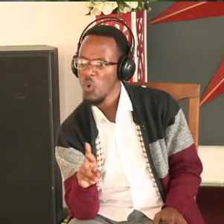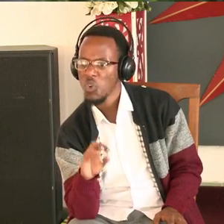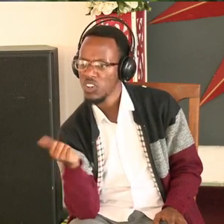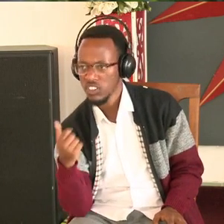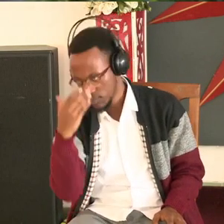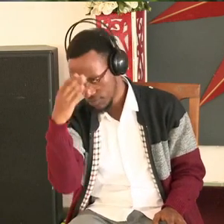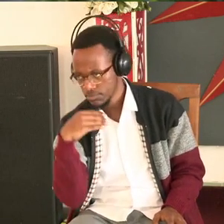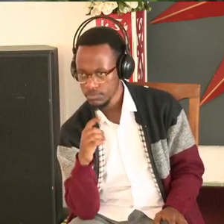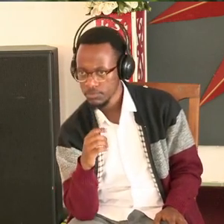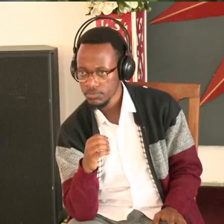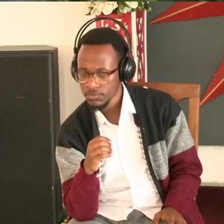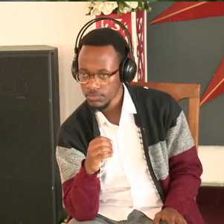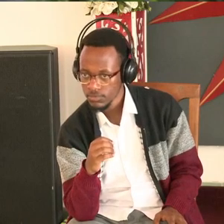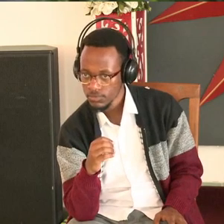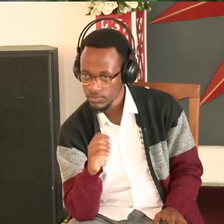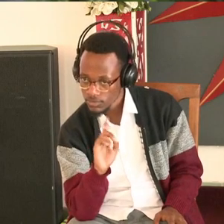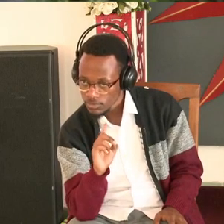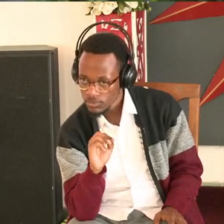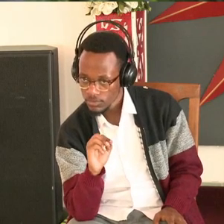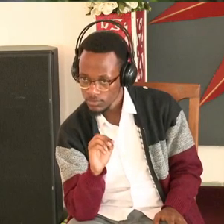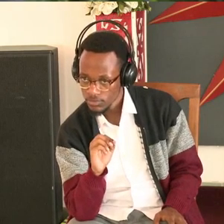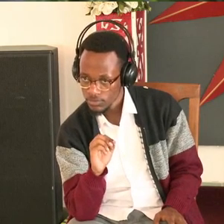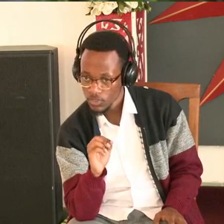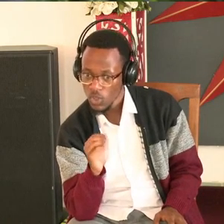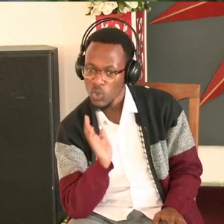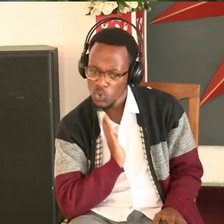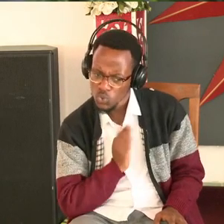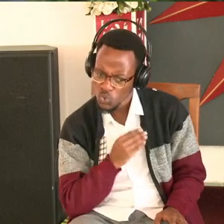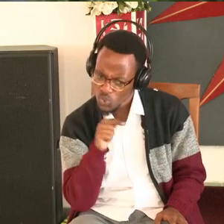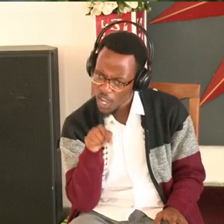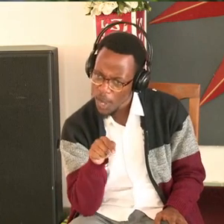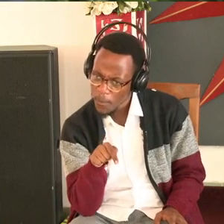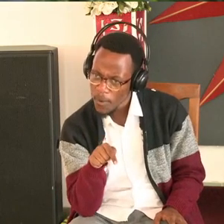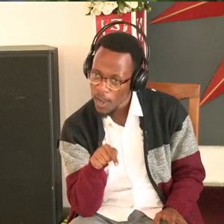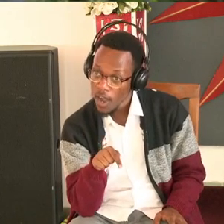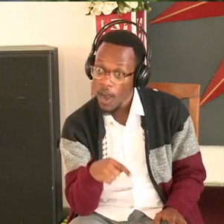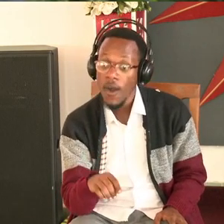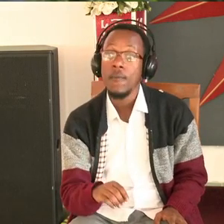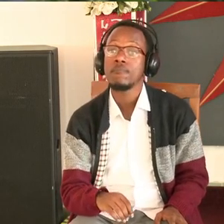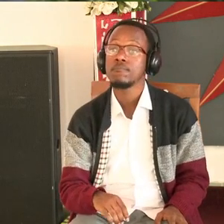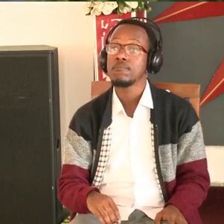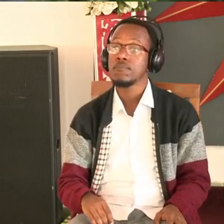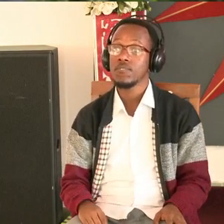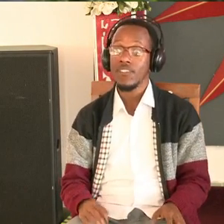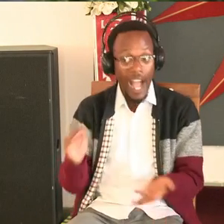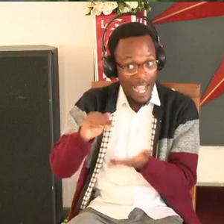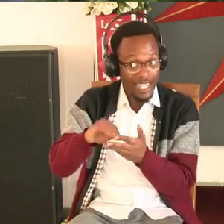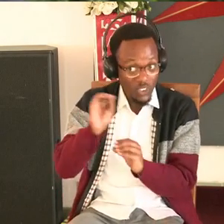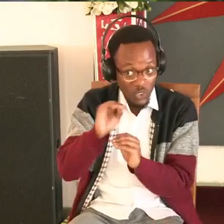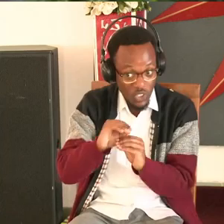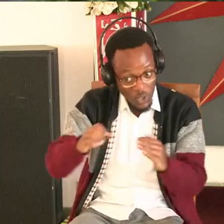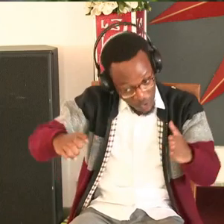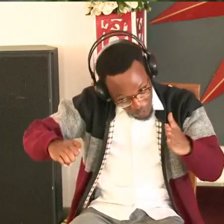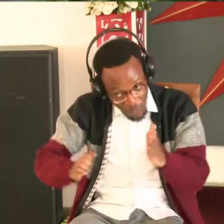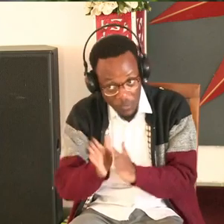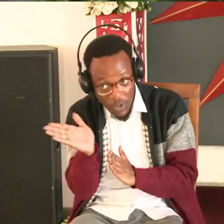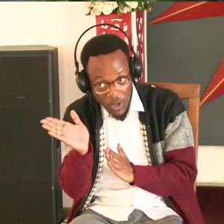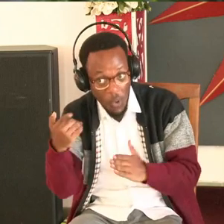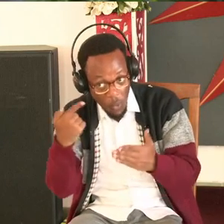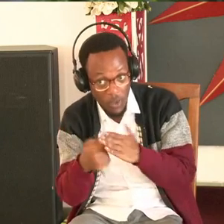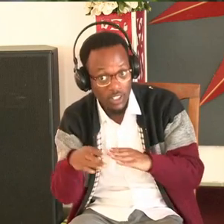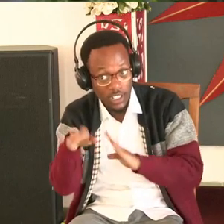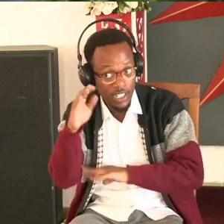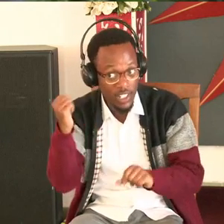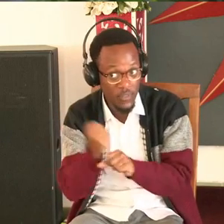uwo ari we wese oya ahubwo turi hano pour ne pas non plus passer à côté kugira ngo tutongera guca ku ruhande